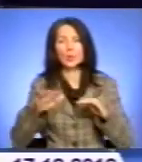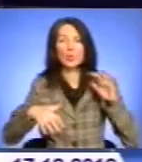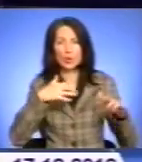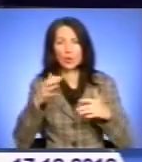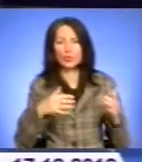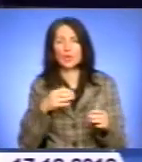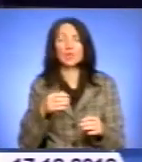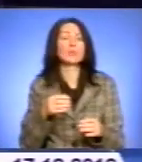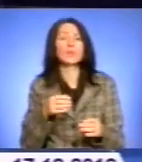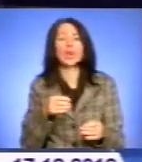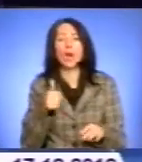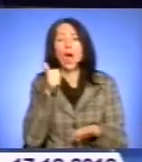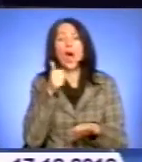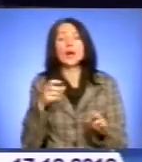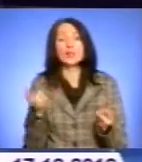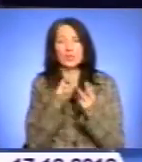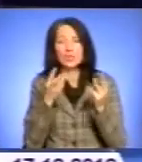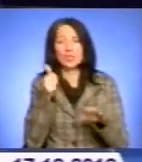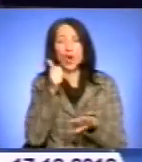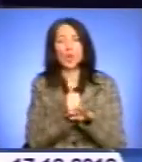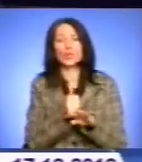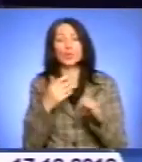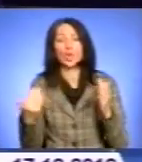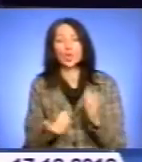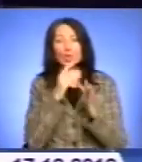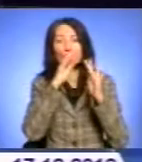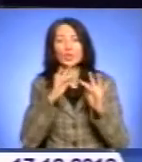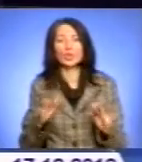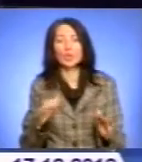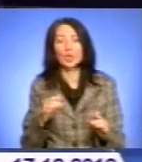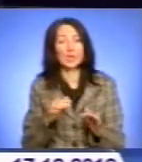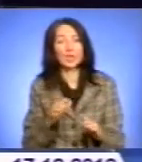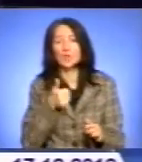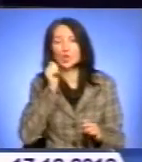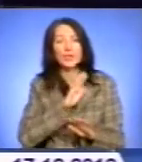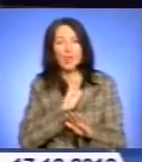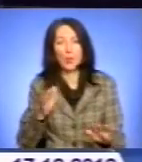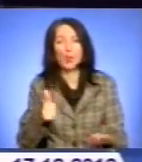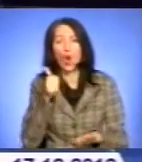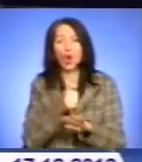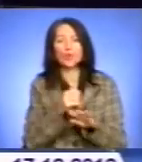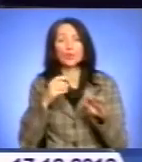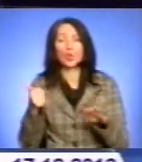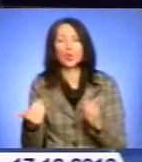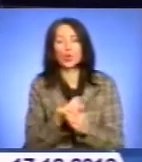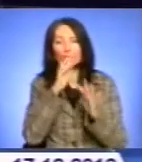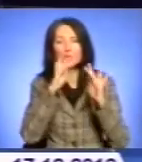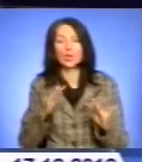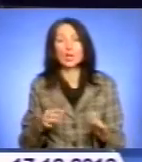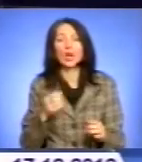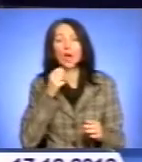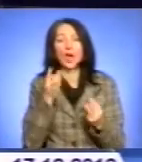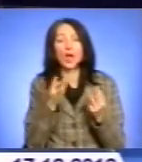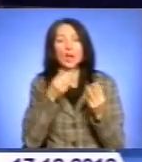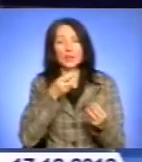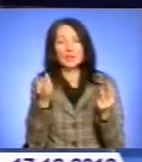засвідчення вогнів головної новорічної ялинки Тернополя вчора не відбулося. Тож головну новорічну ялинку міста запалять завтра, 18